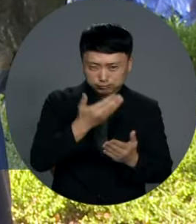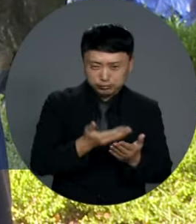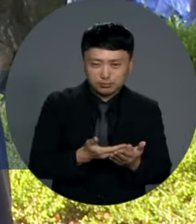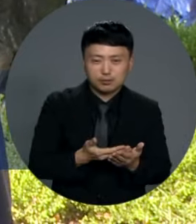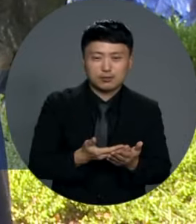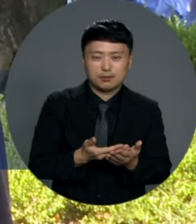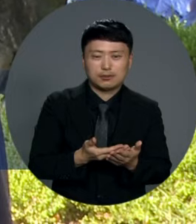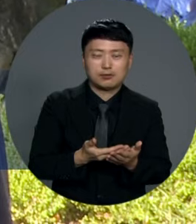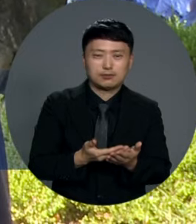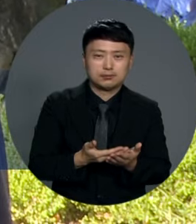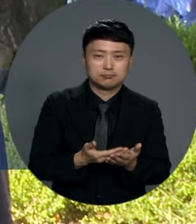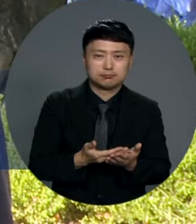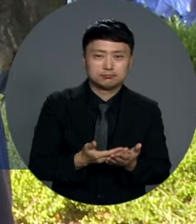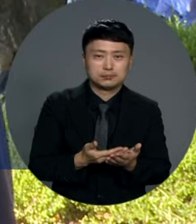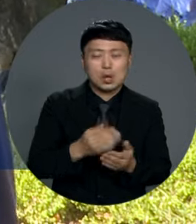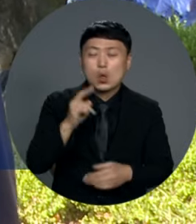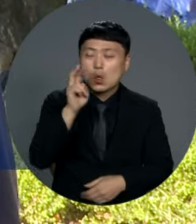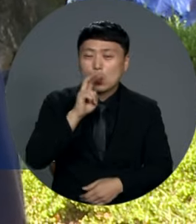어떤